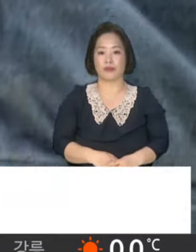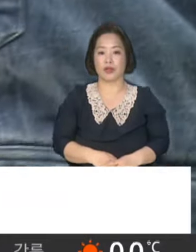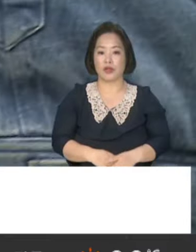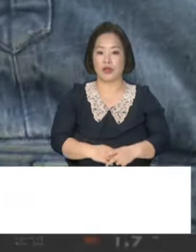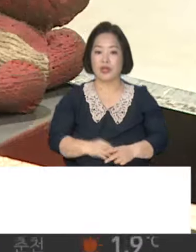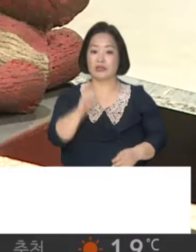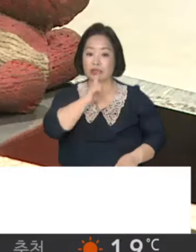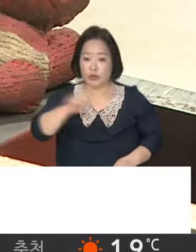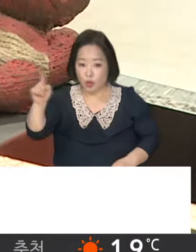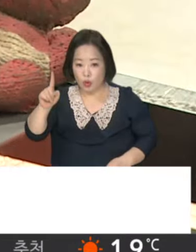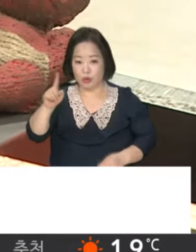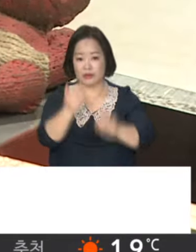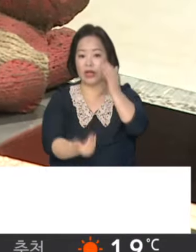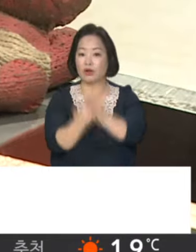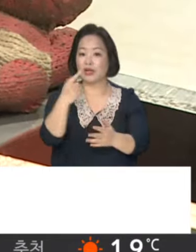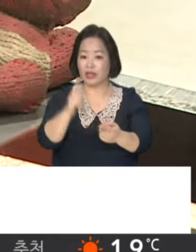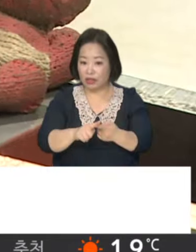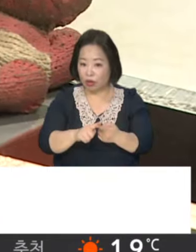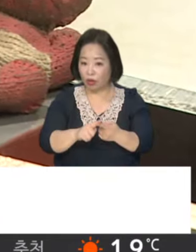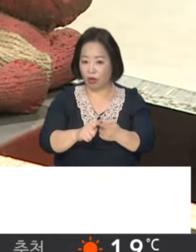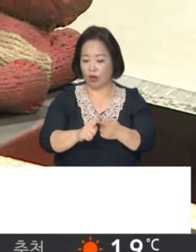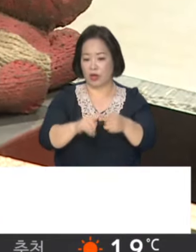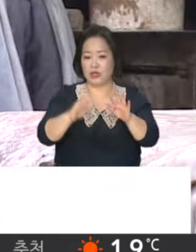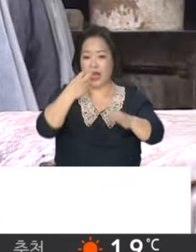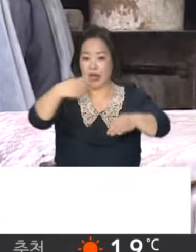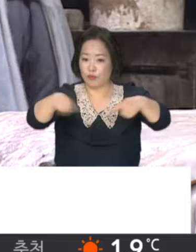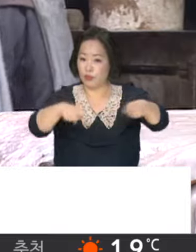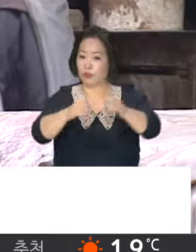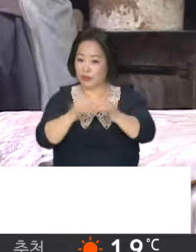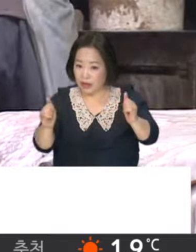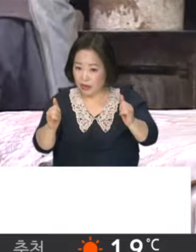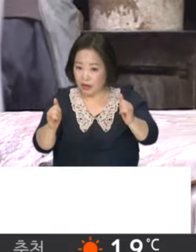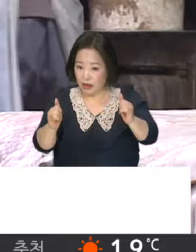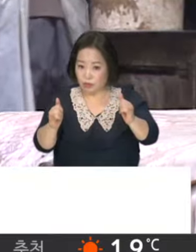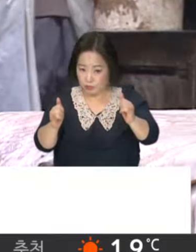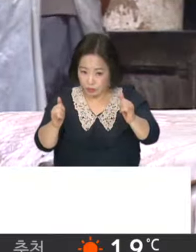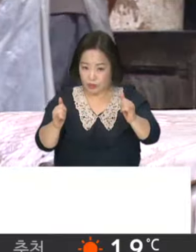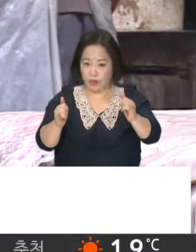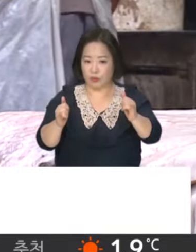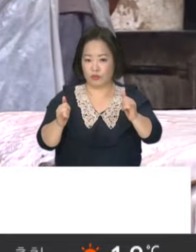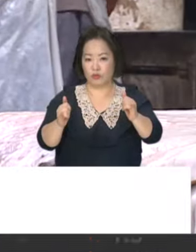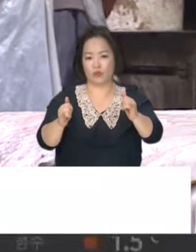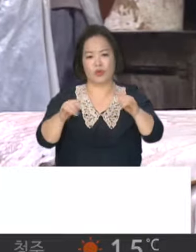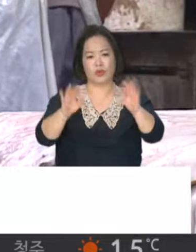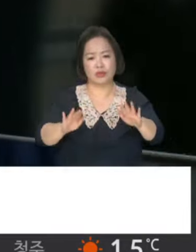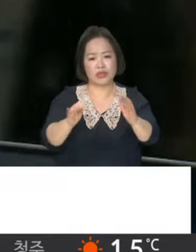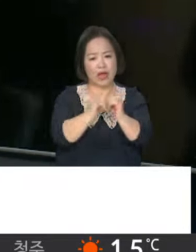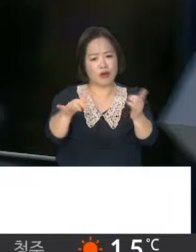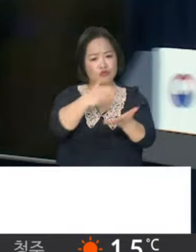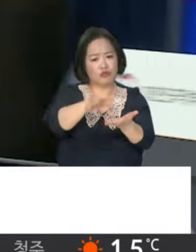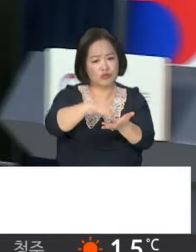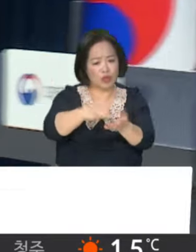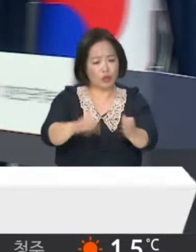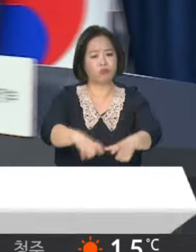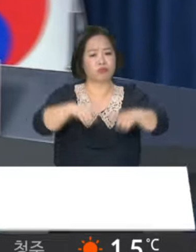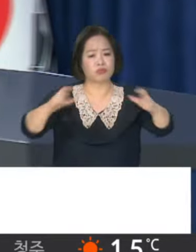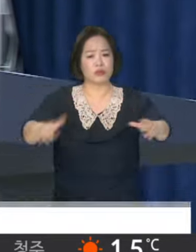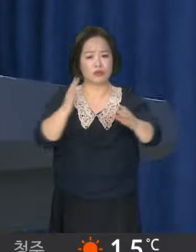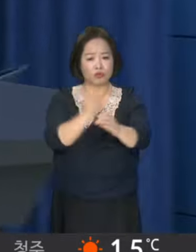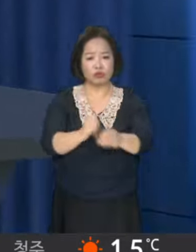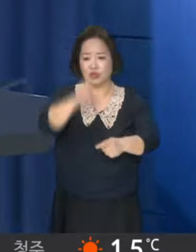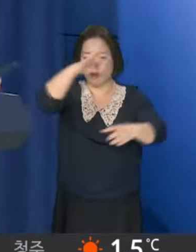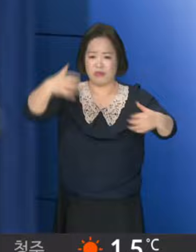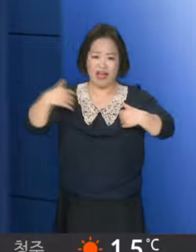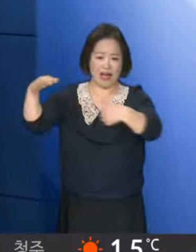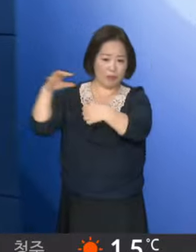감독들도 사업장 점검에 같이 투입되는 거죠 그러니까 이제 실질적으로는 이이 많 되는 측 있는 거죠 당국의 강한 압박